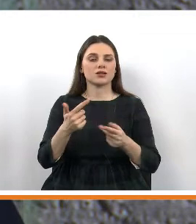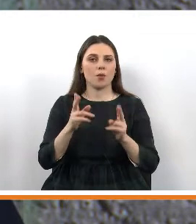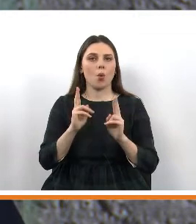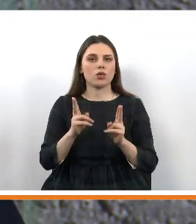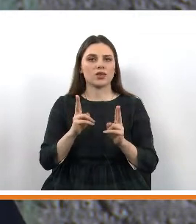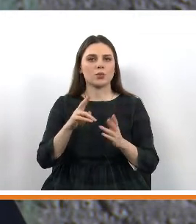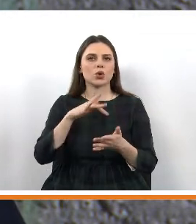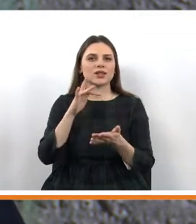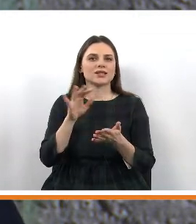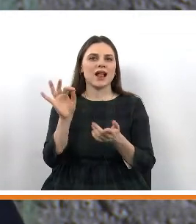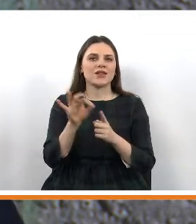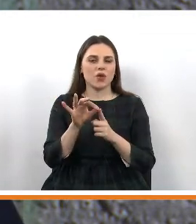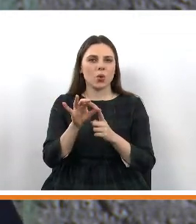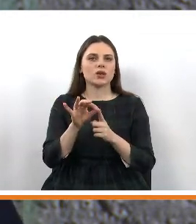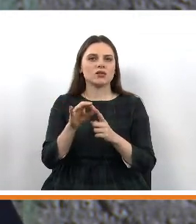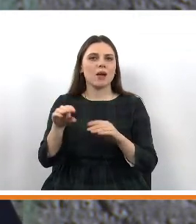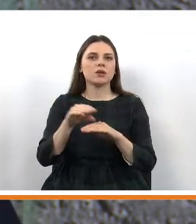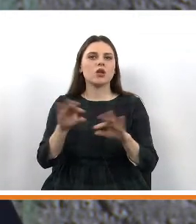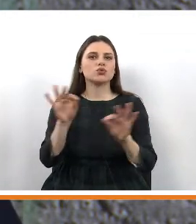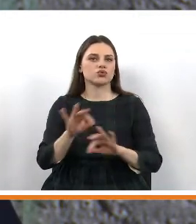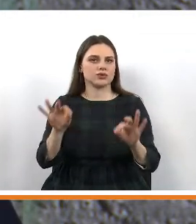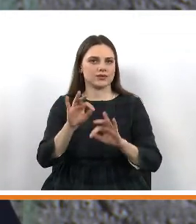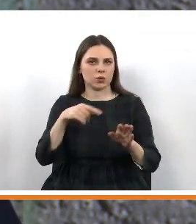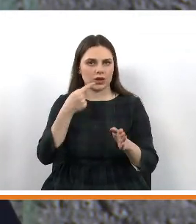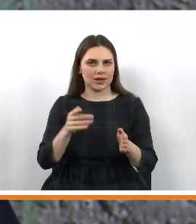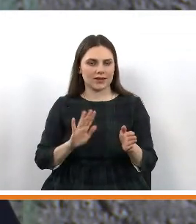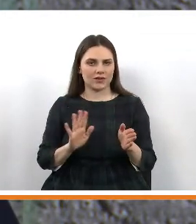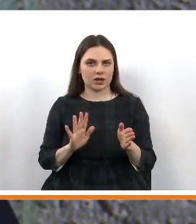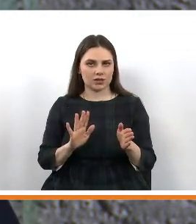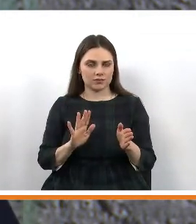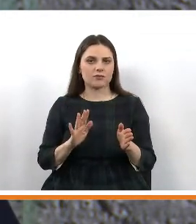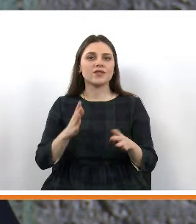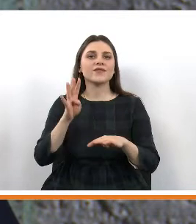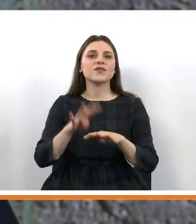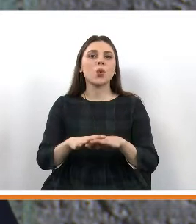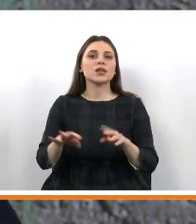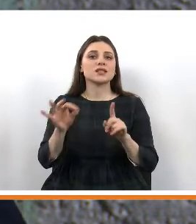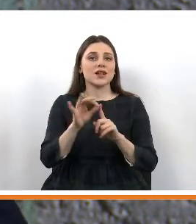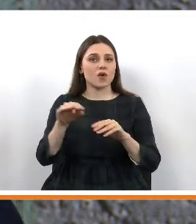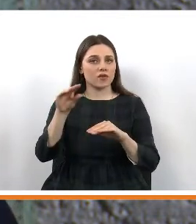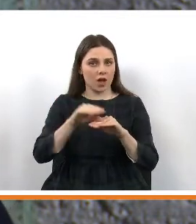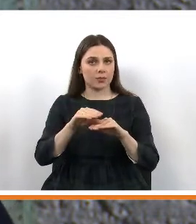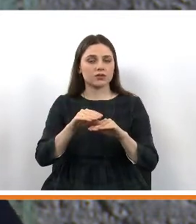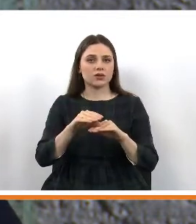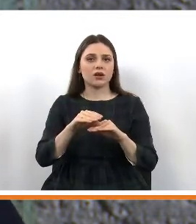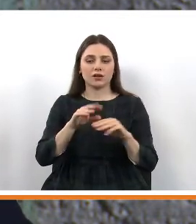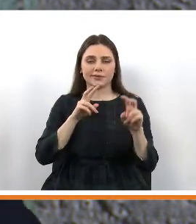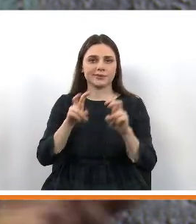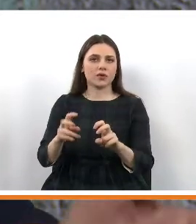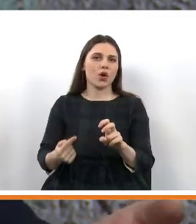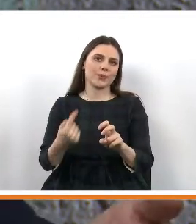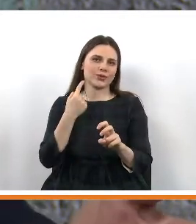целевой капитал вообще не говорится. И таким образом фонды целевого капитала у нас так как-то в обиженном состоянии